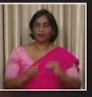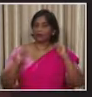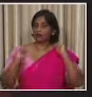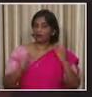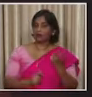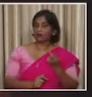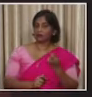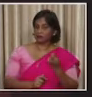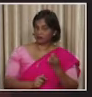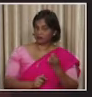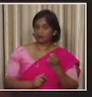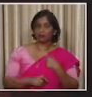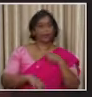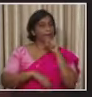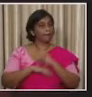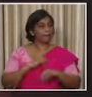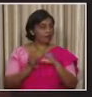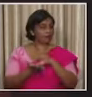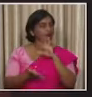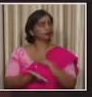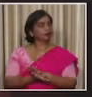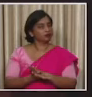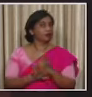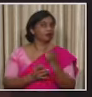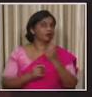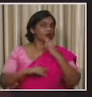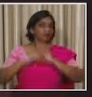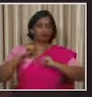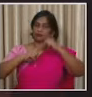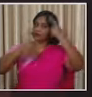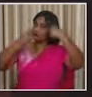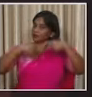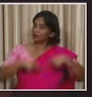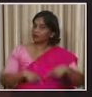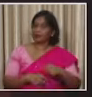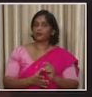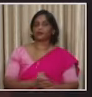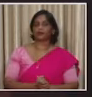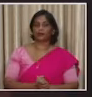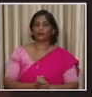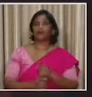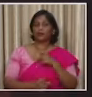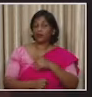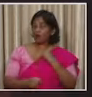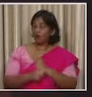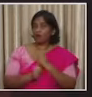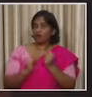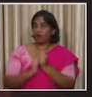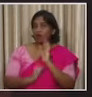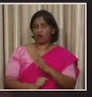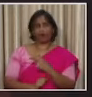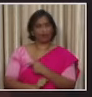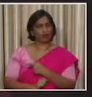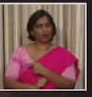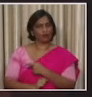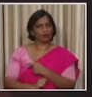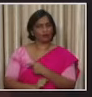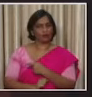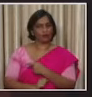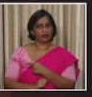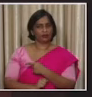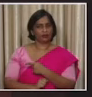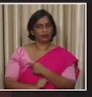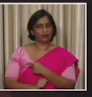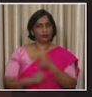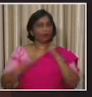සාධාරණ මිලක් නිර්මාණය වෙන මිල සූත්‍රය මේකයි රජය කරන්නට ඕන